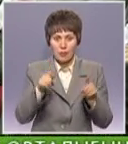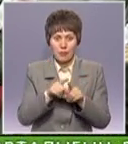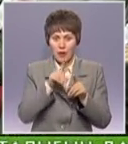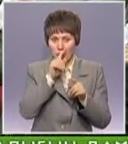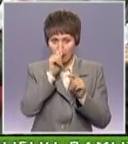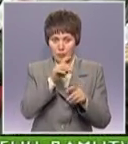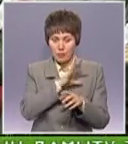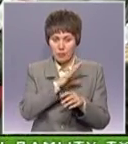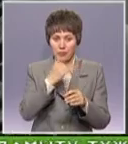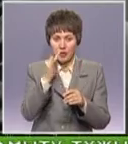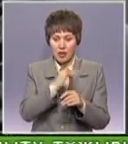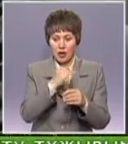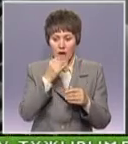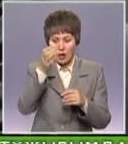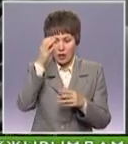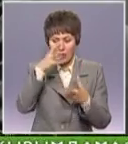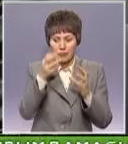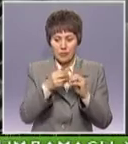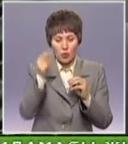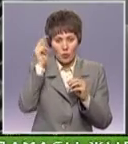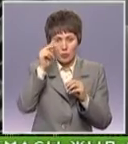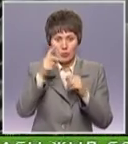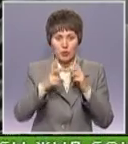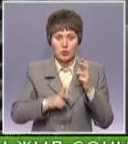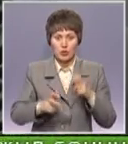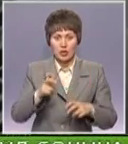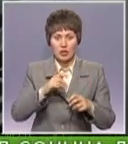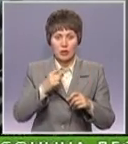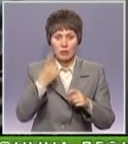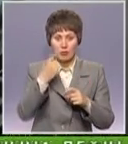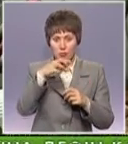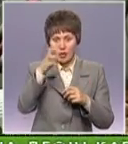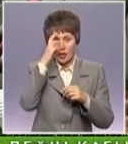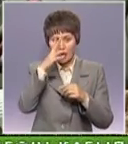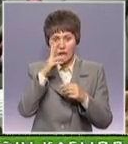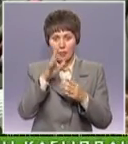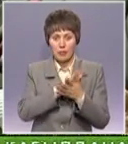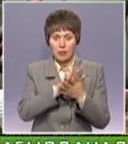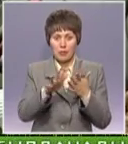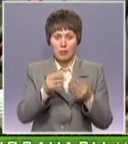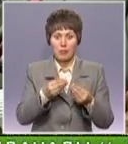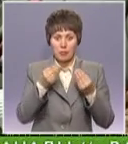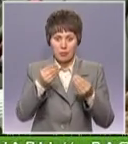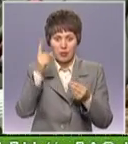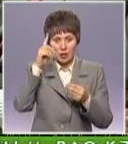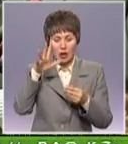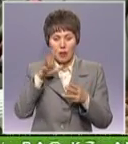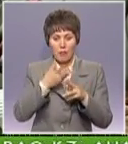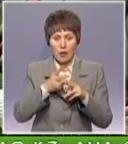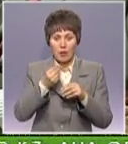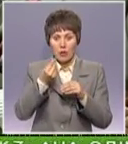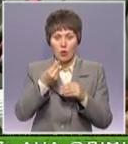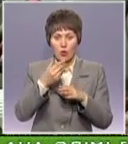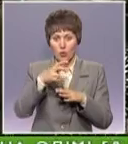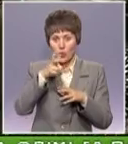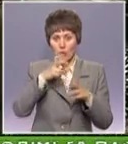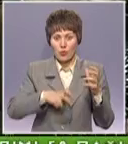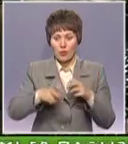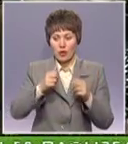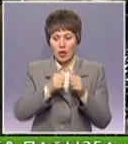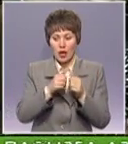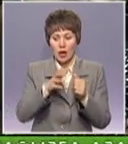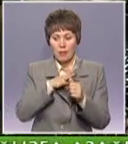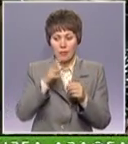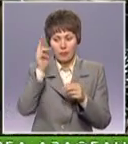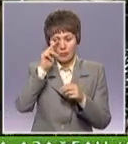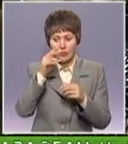Келесі жылы білім ошағы қабырғасында тәлім алып жүрген студентке бір мемлекеттік грант бөлінетіні белгілі болды. Қаржылай көмекті университет жанынан құрылған